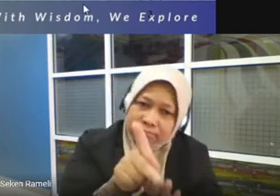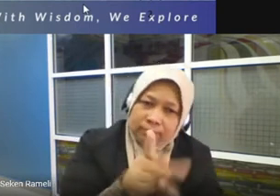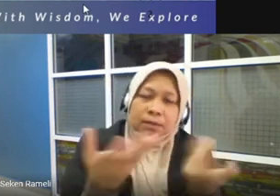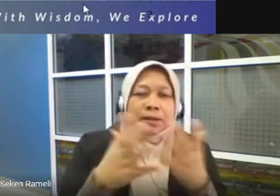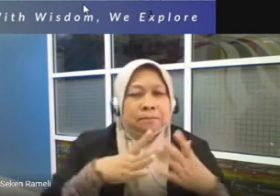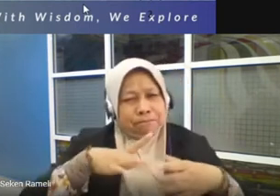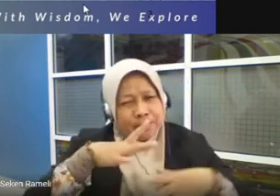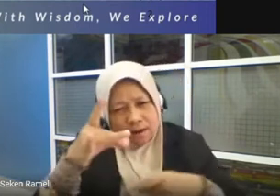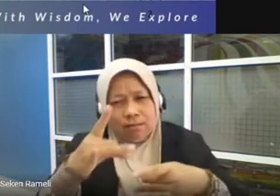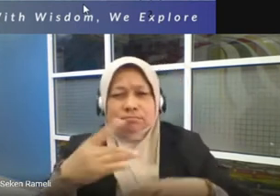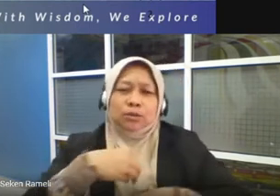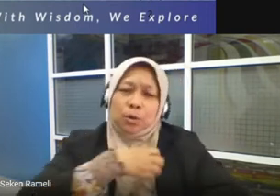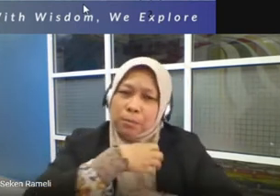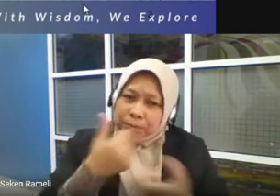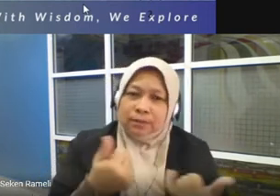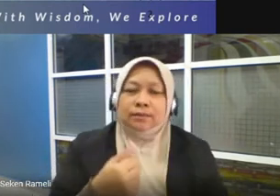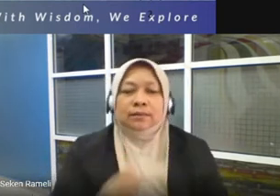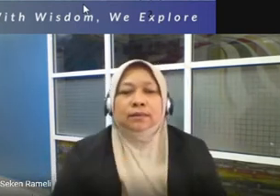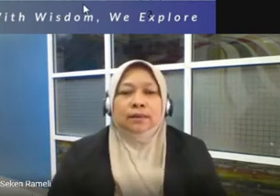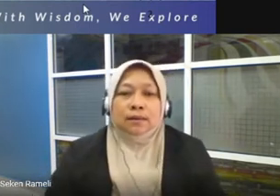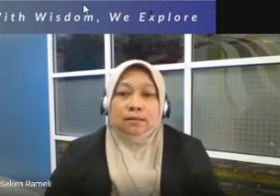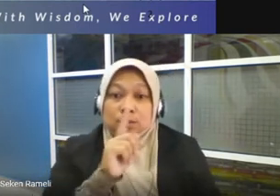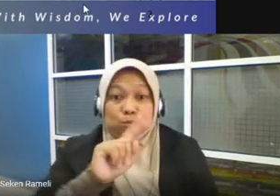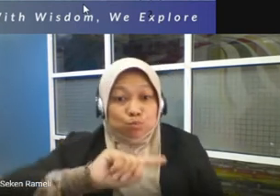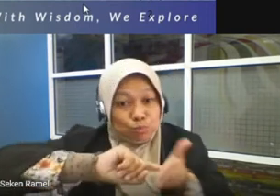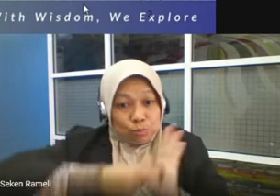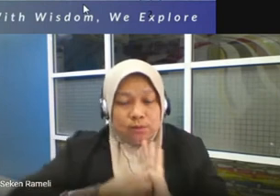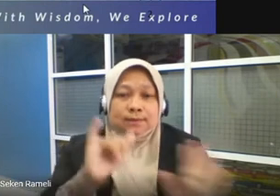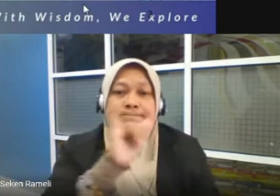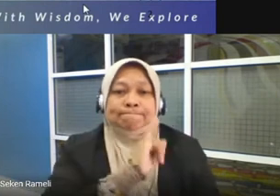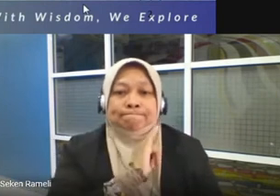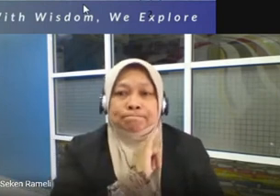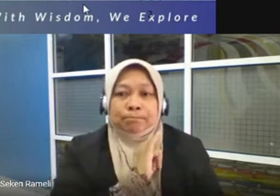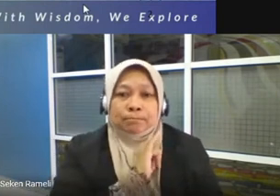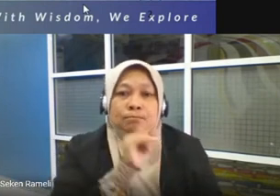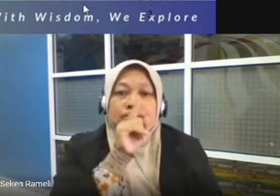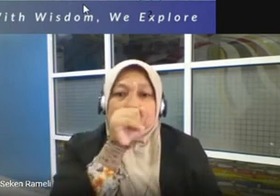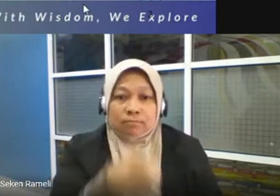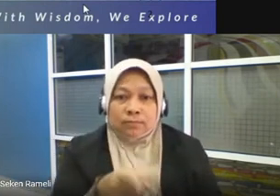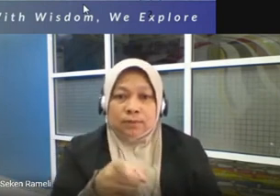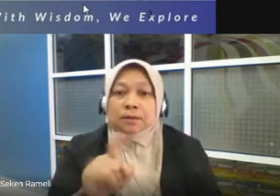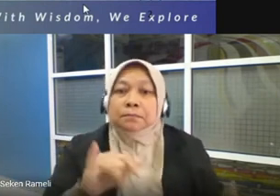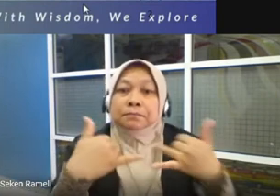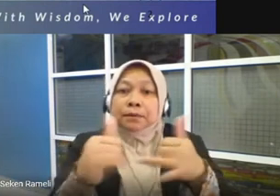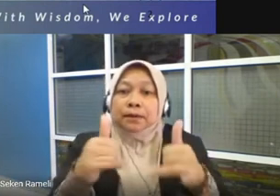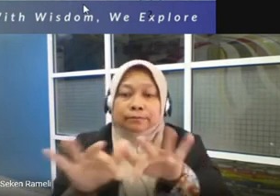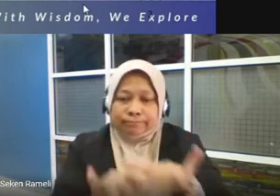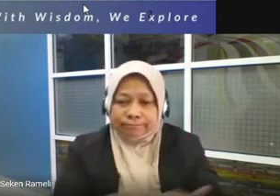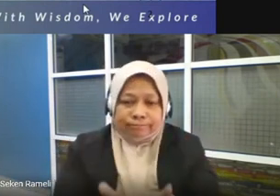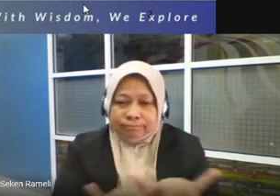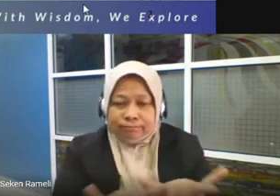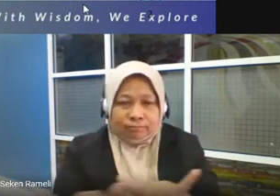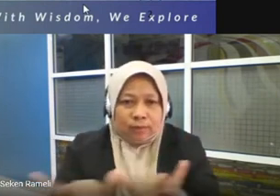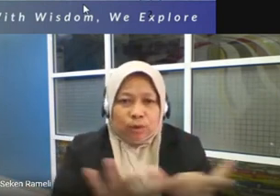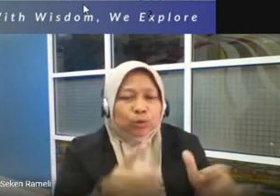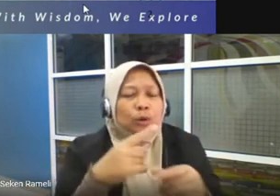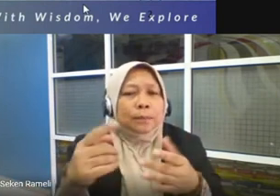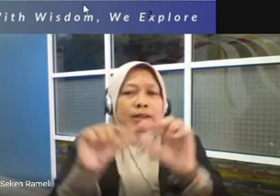ke, hobi ke, kan. Jadi sejak awal lagi saya merupakan seorang pemain keyboard bagi